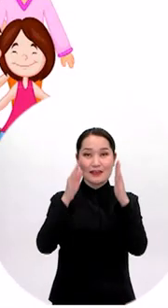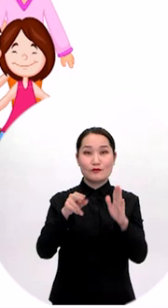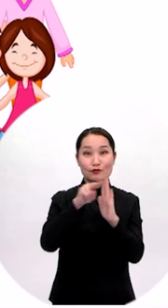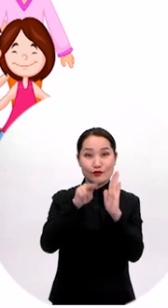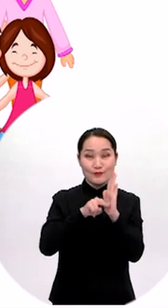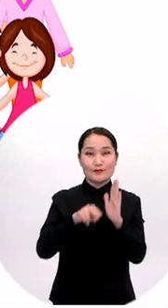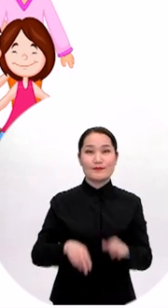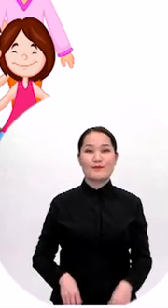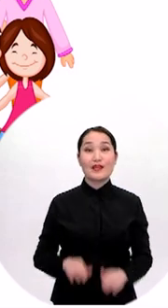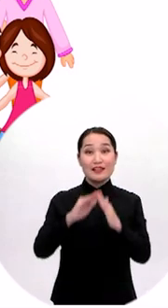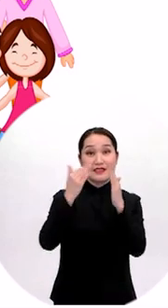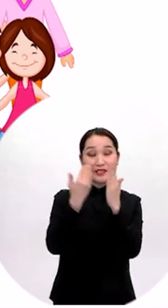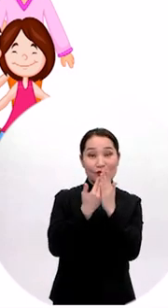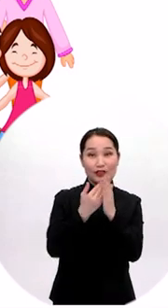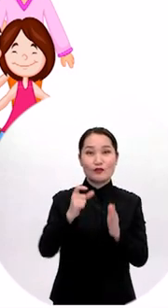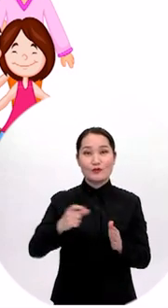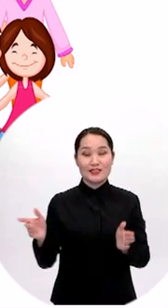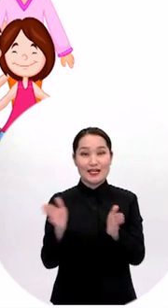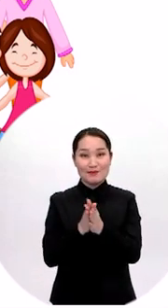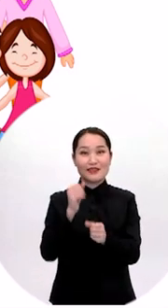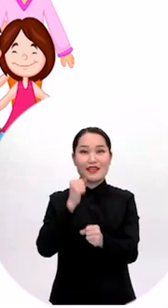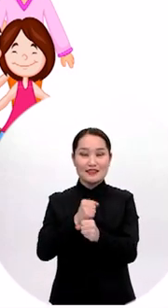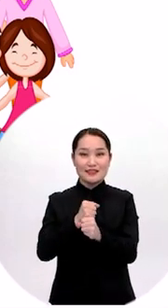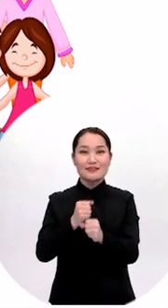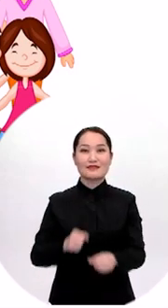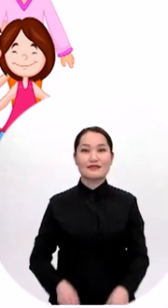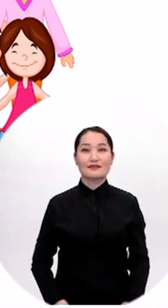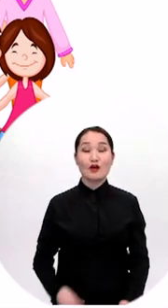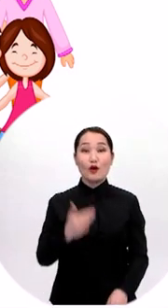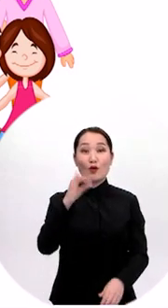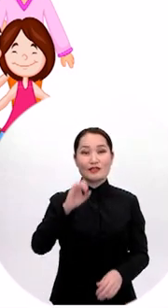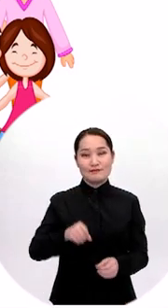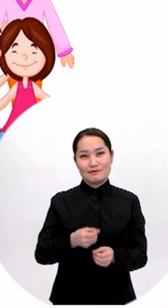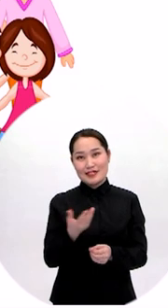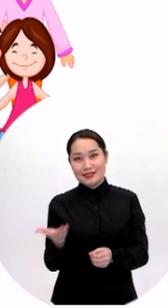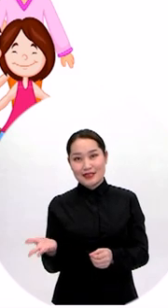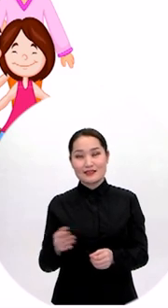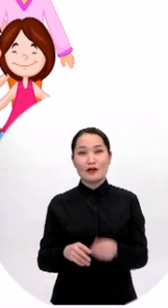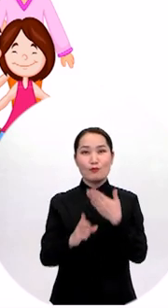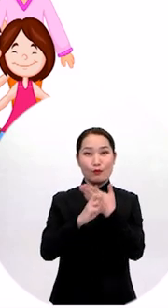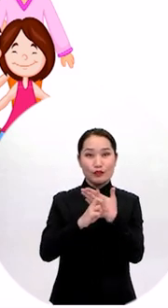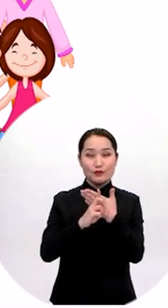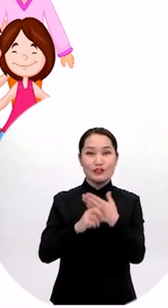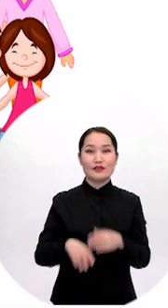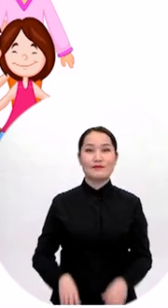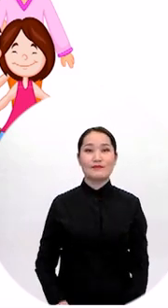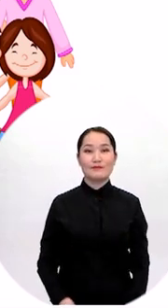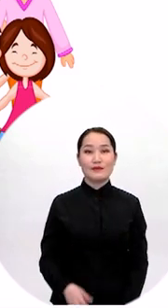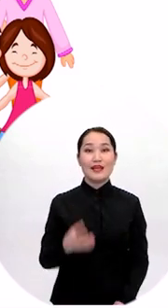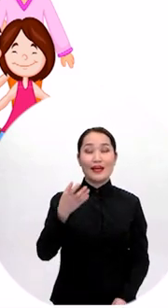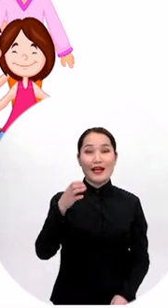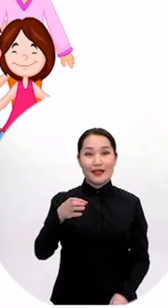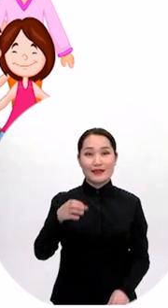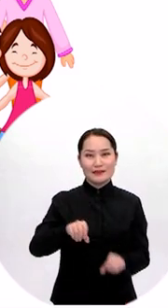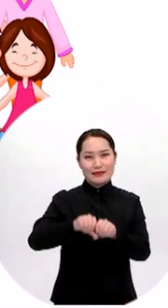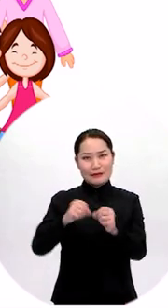баримтлаарай. Гэр бүлийн гишүүдтэйгээ багаар хамтран ажиллана. Ус болон ундаа асгарахаас болгоомжлоорой.